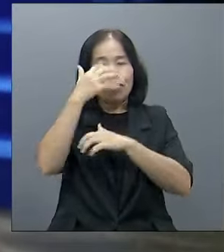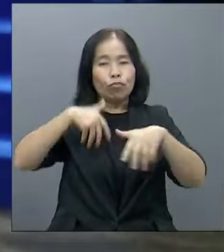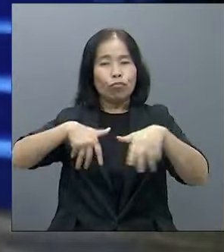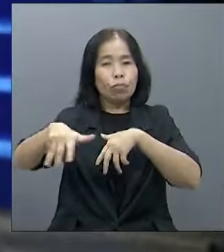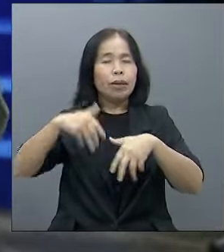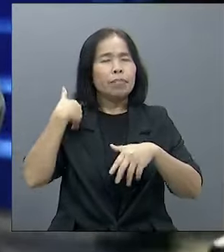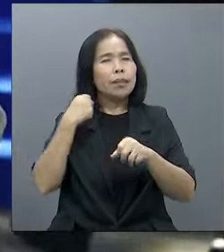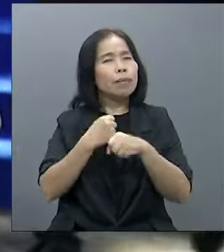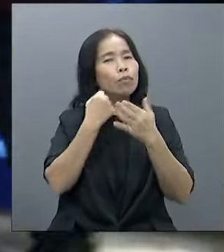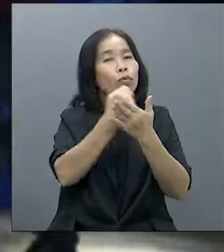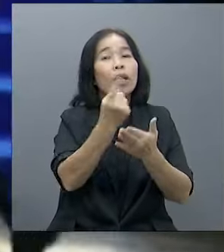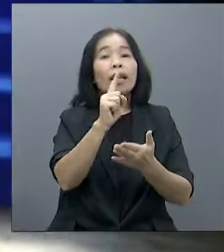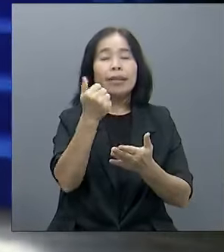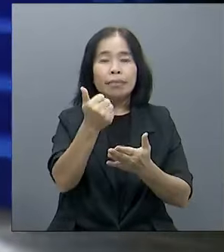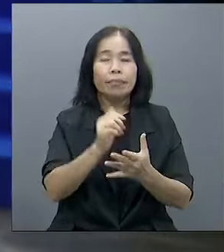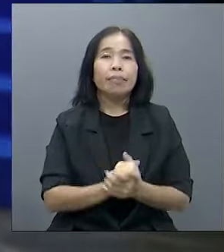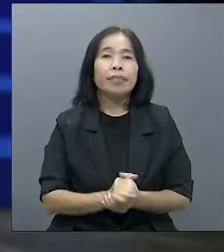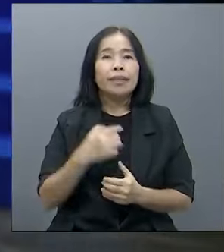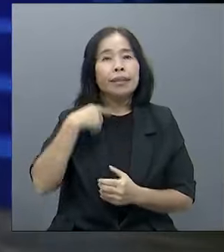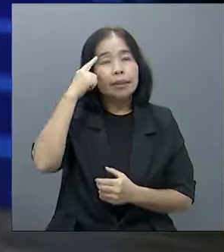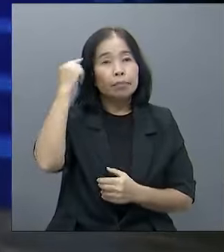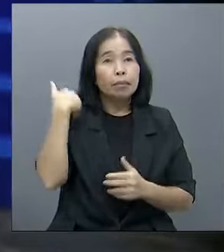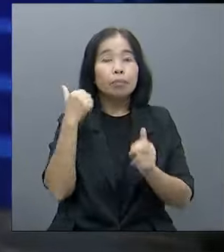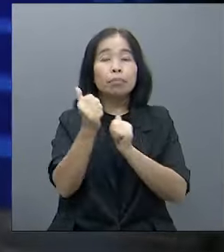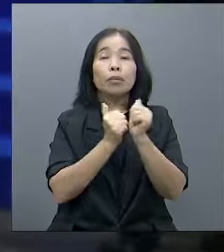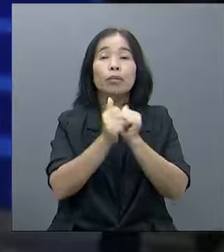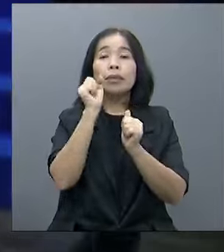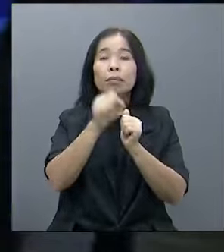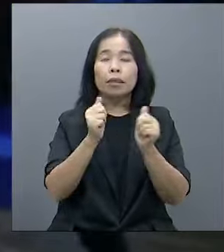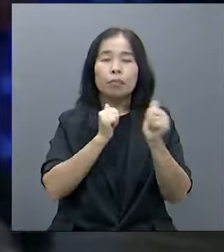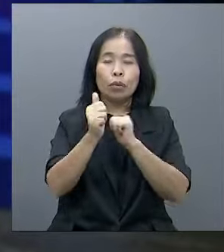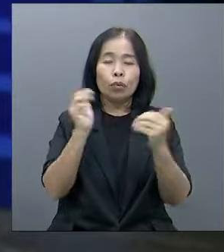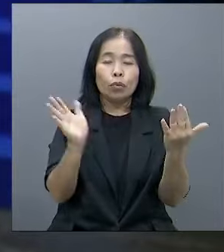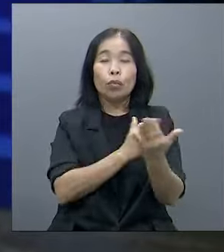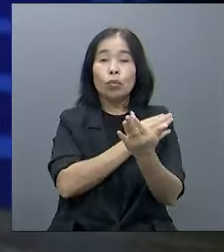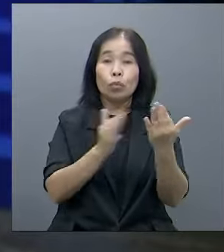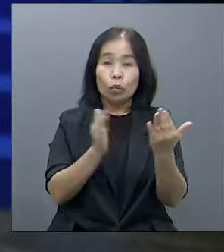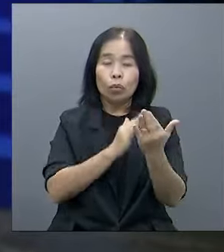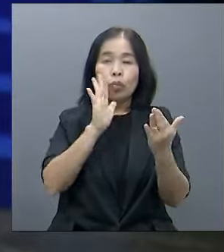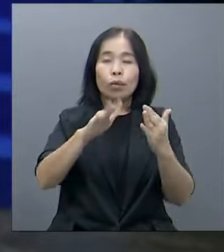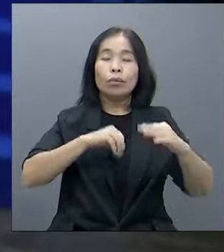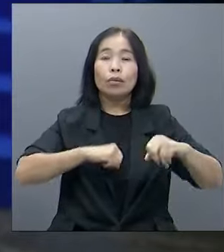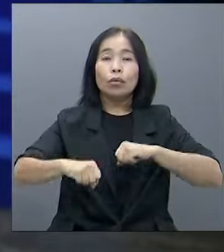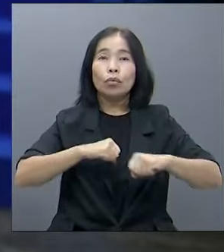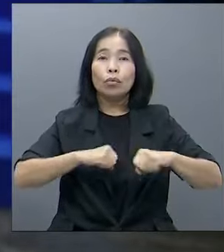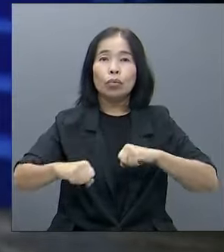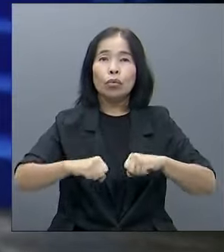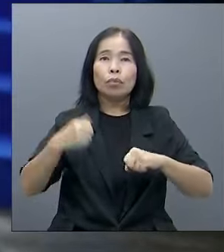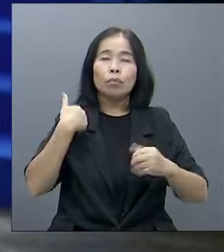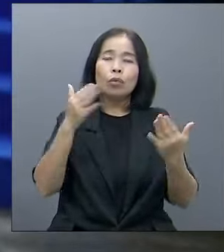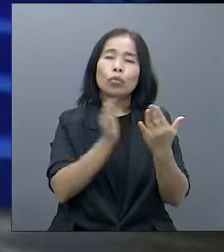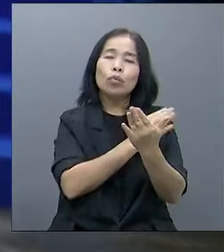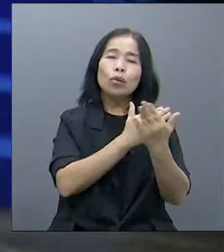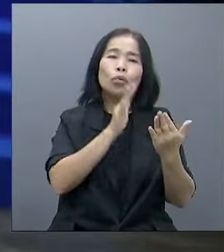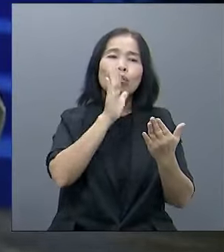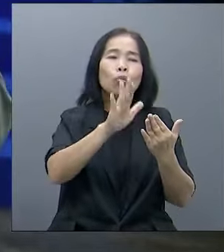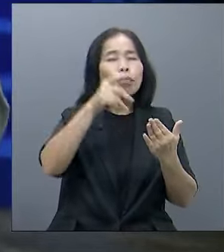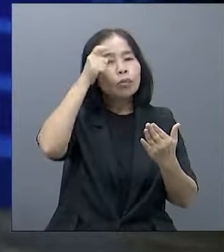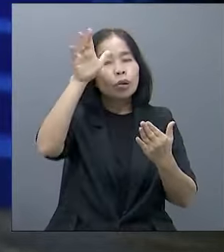ได้นะครับก็เลยเห็นว่าพอมีการประกวดดนตรีเยาวชนที่มาจากพื้นฐานของดนตรีที่เป็นดนตรีพื้นบ้านเนี่ยเราก็เ